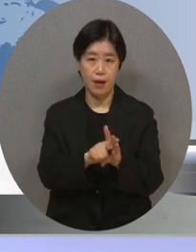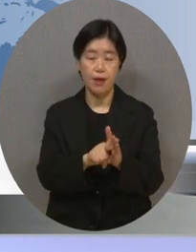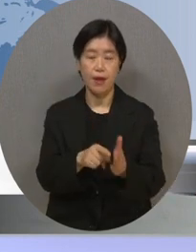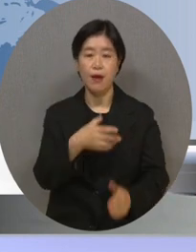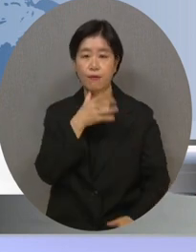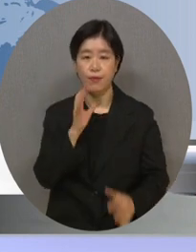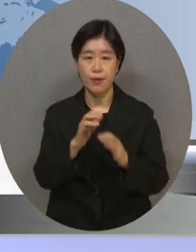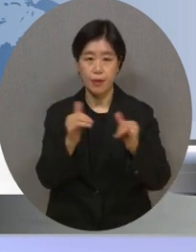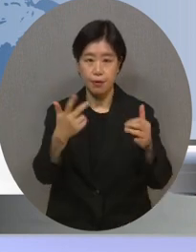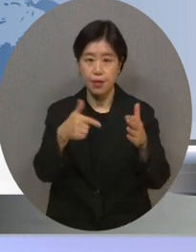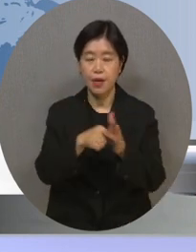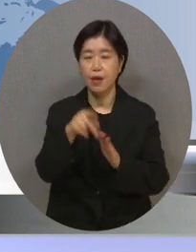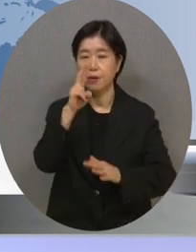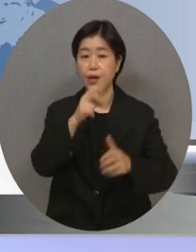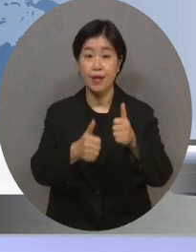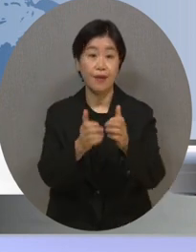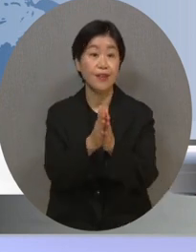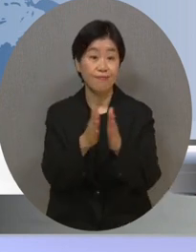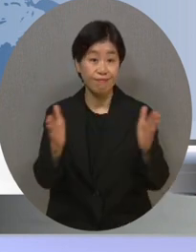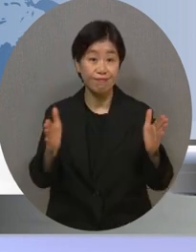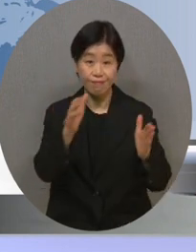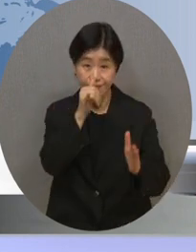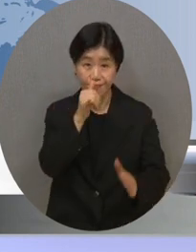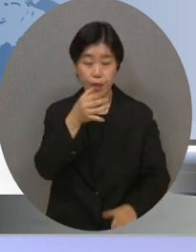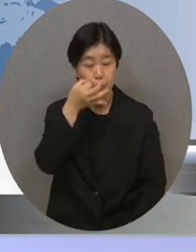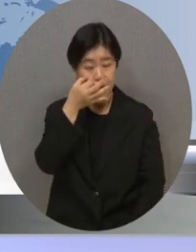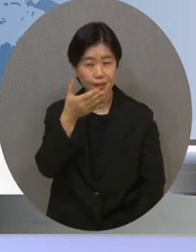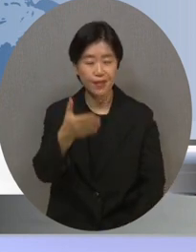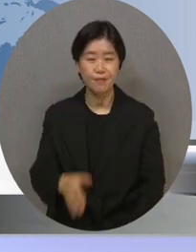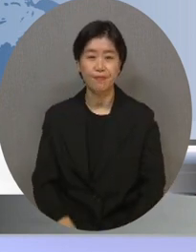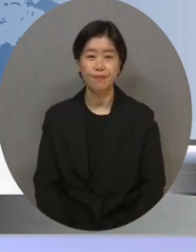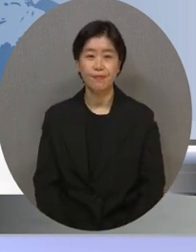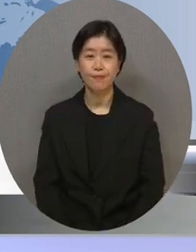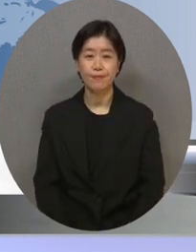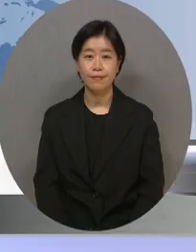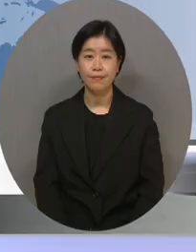트롯 가요제가 열렸습니다. 그 현장 속으로 함께 가보시죠.